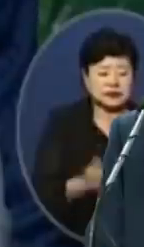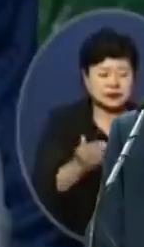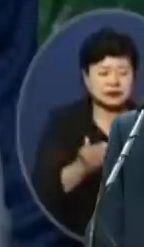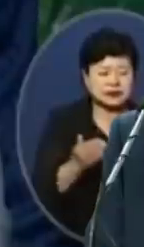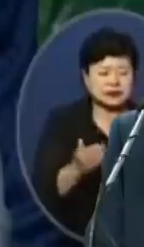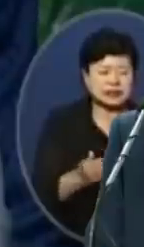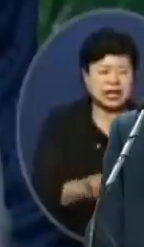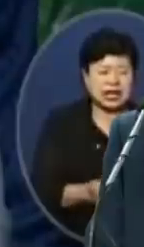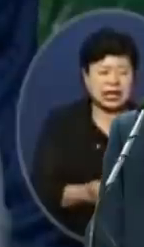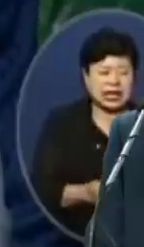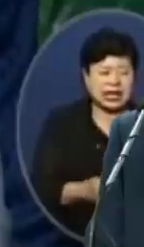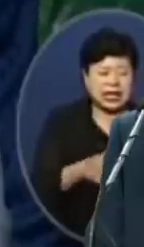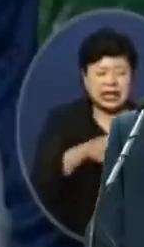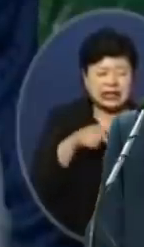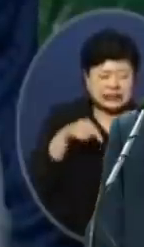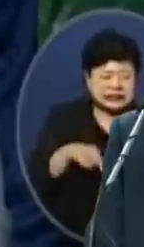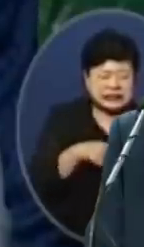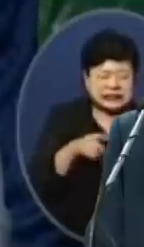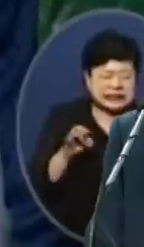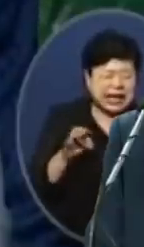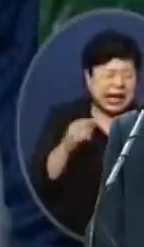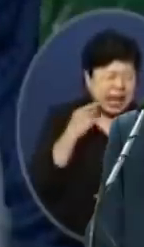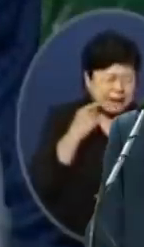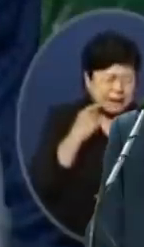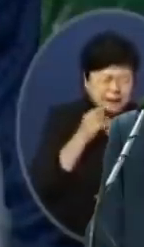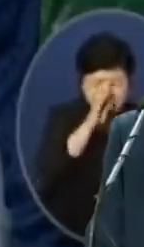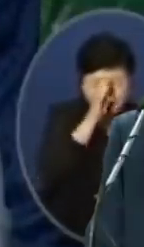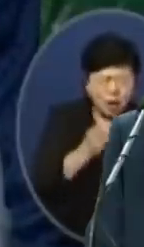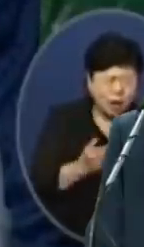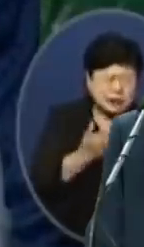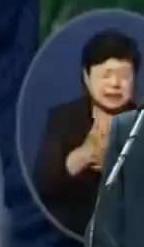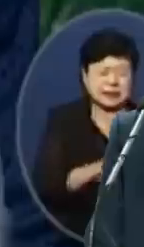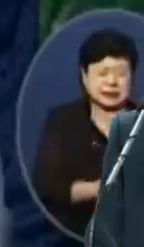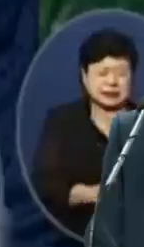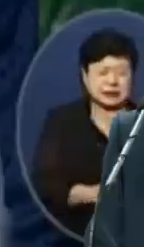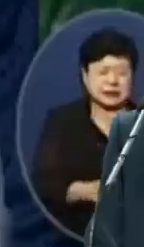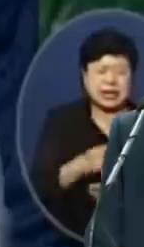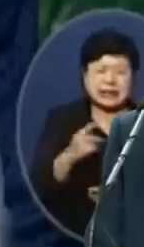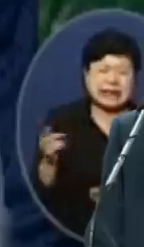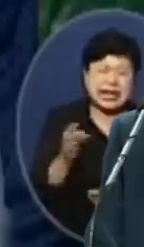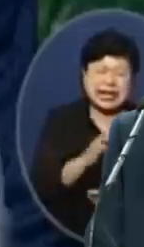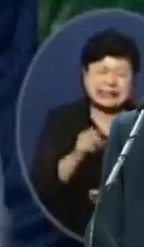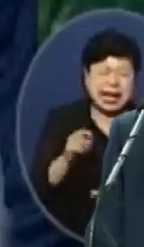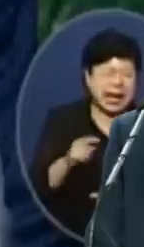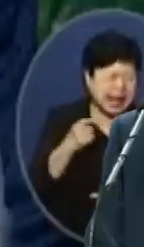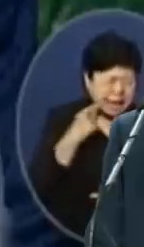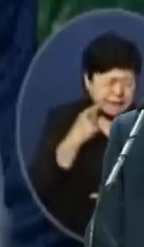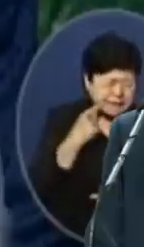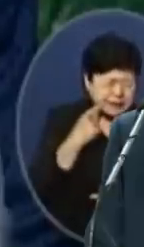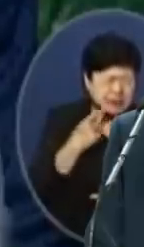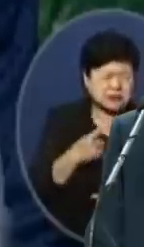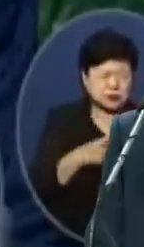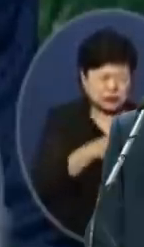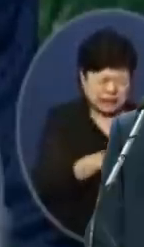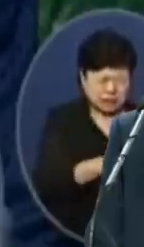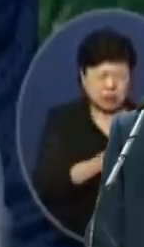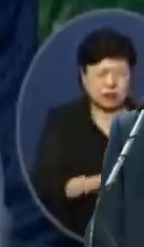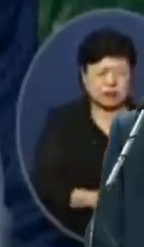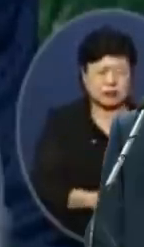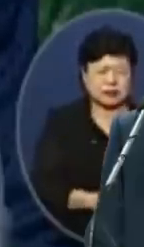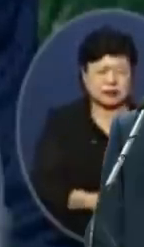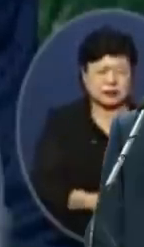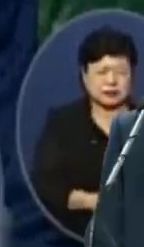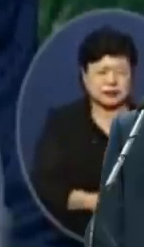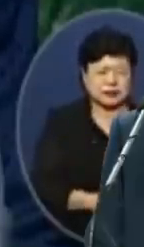직장암이 걸려서 직장을 다 드러내고 그 다음은 대장암이 걸려서 대장을 많이 잘라내고 그